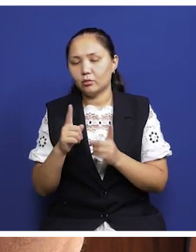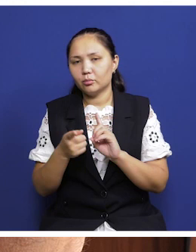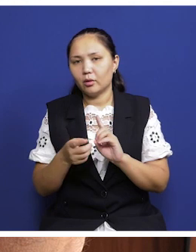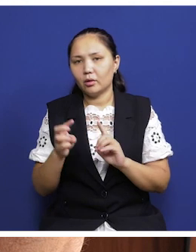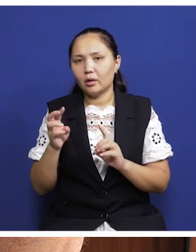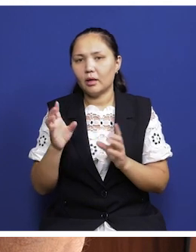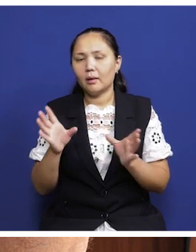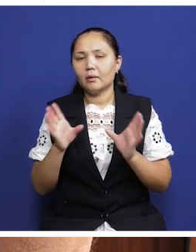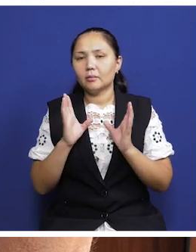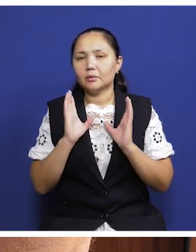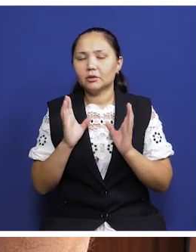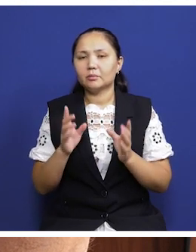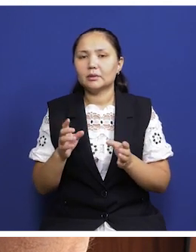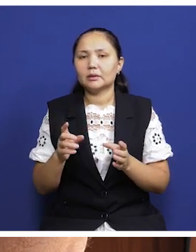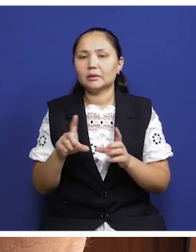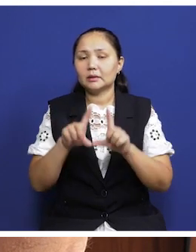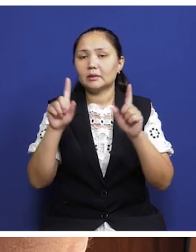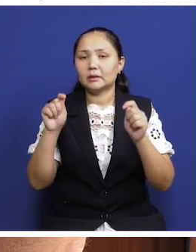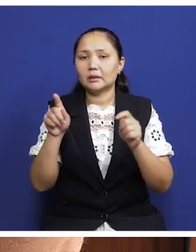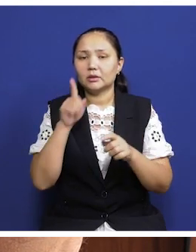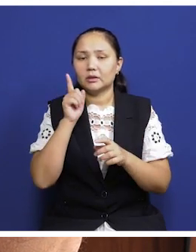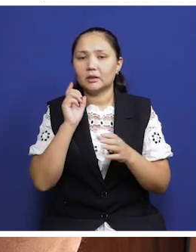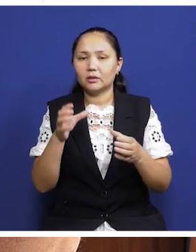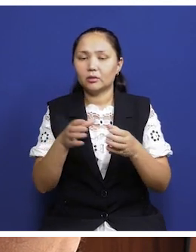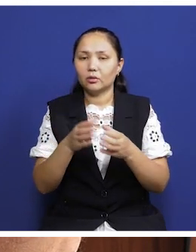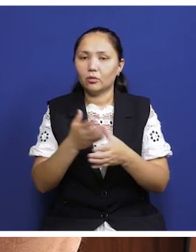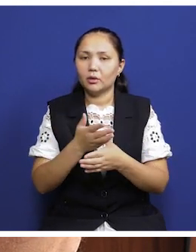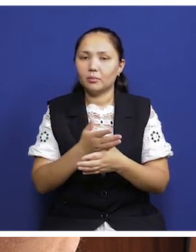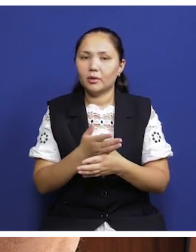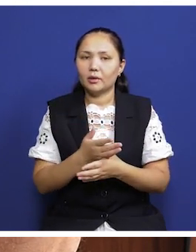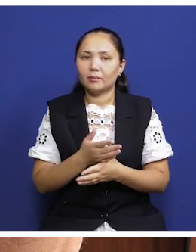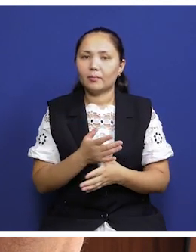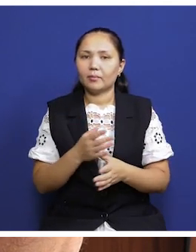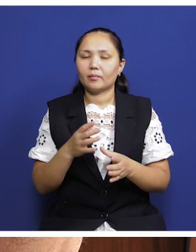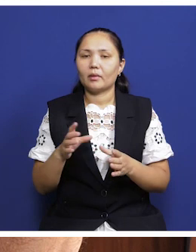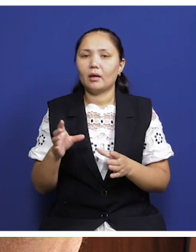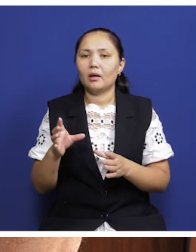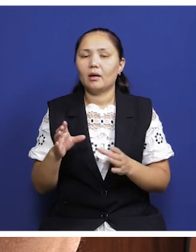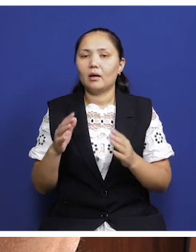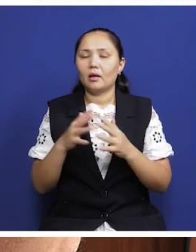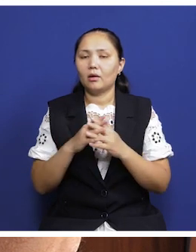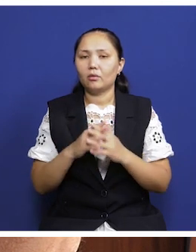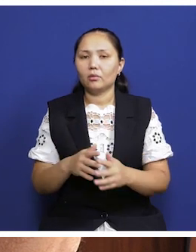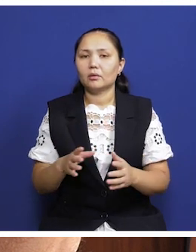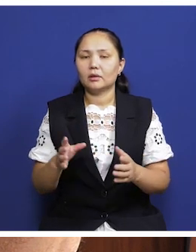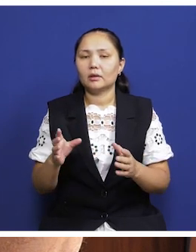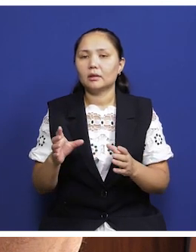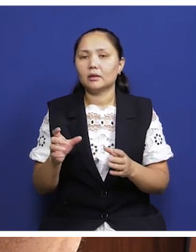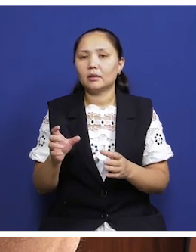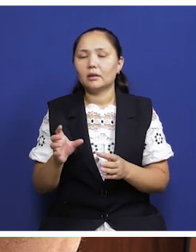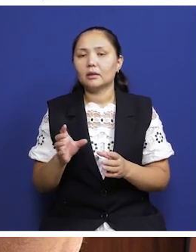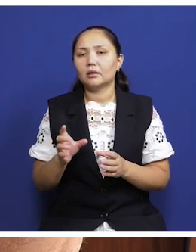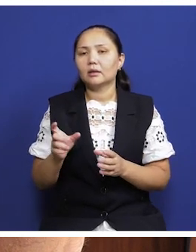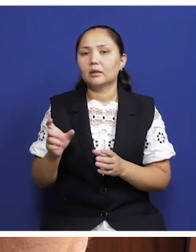мешітіміздің алдынан осы елдің азаматтарының жастардың ұйымдасу көмегіменен ауыл имамының белсенділігінің арқасында өзіміз қолдау білдіре